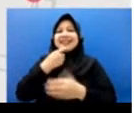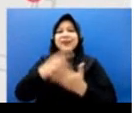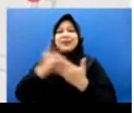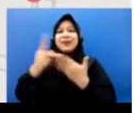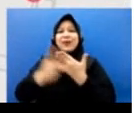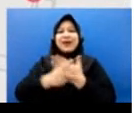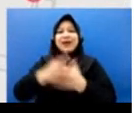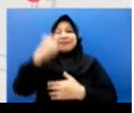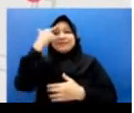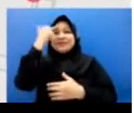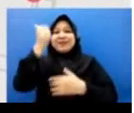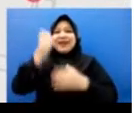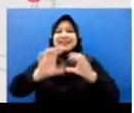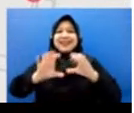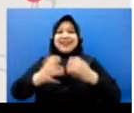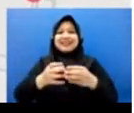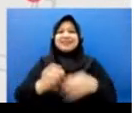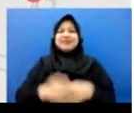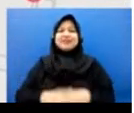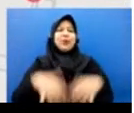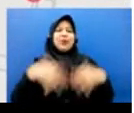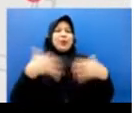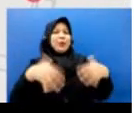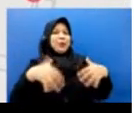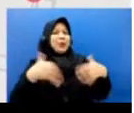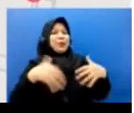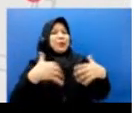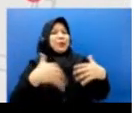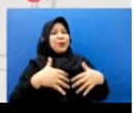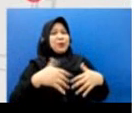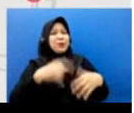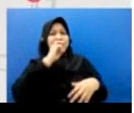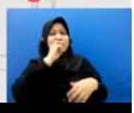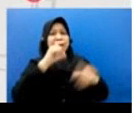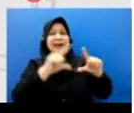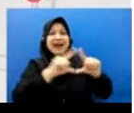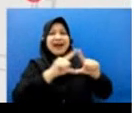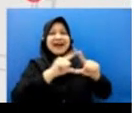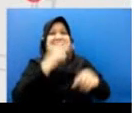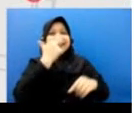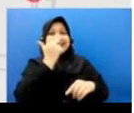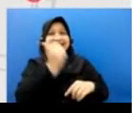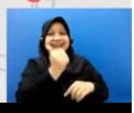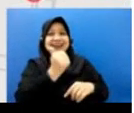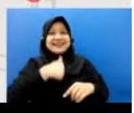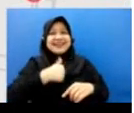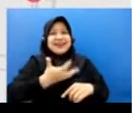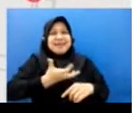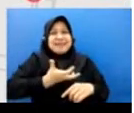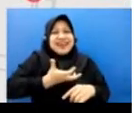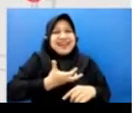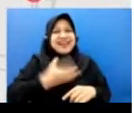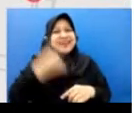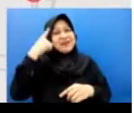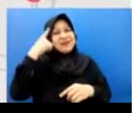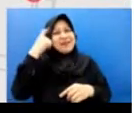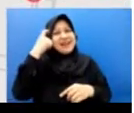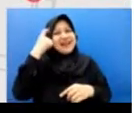Wah, gila, keren banget Pak Adin. Saya juga jadi pengen langsung ikutan belajar